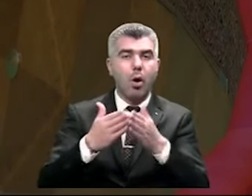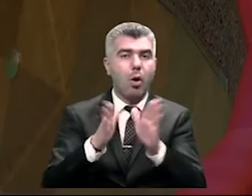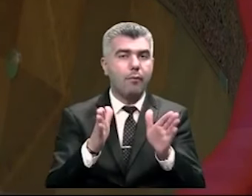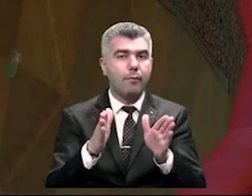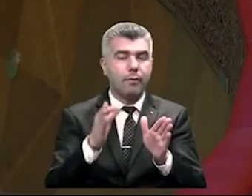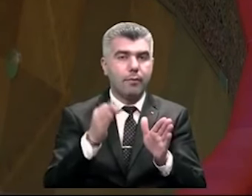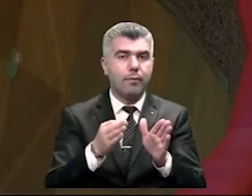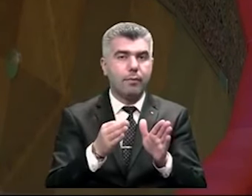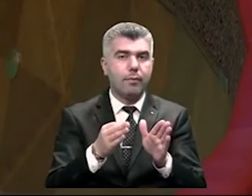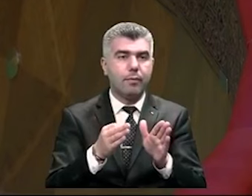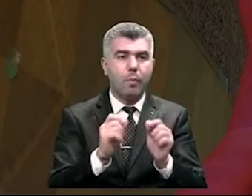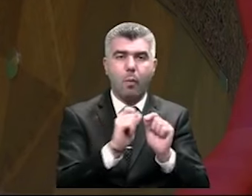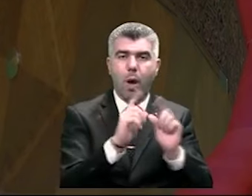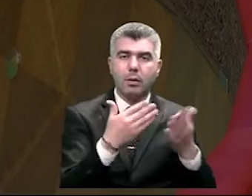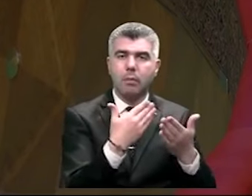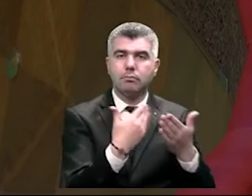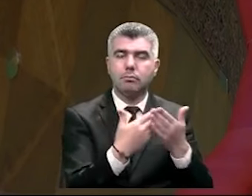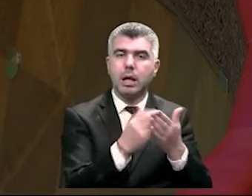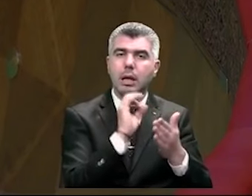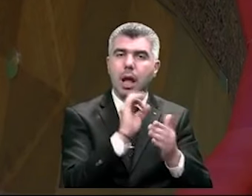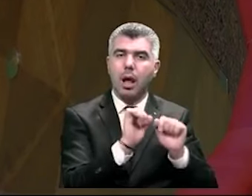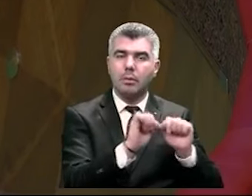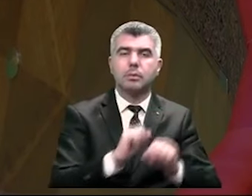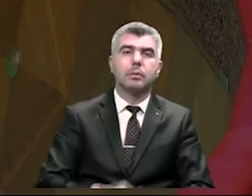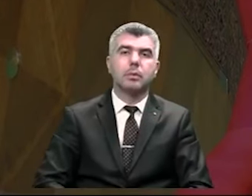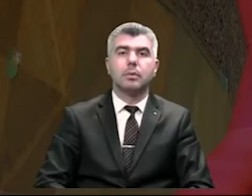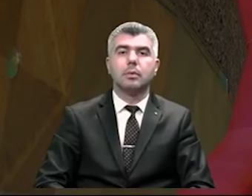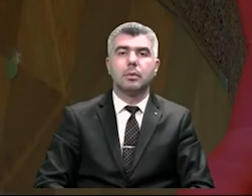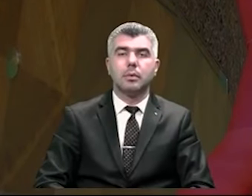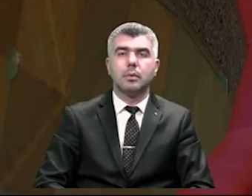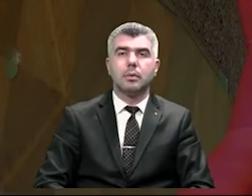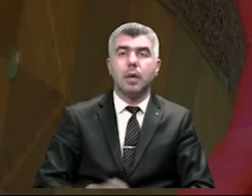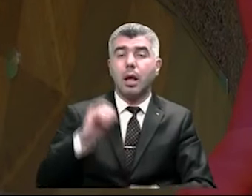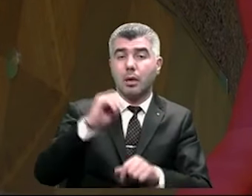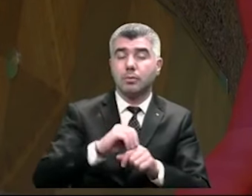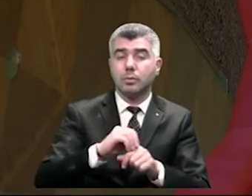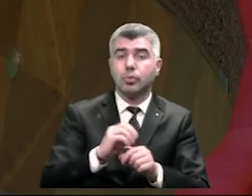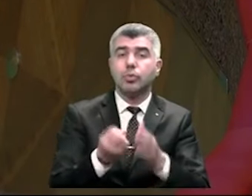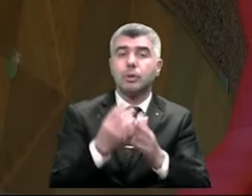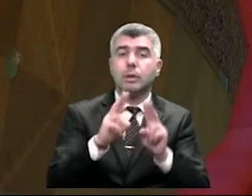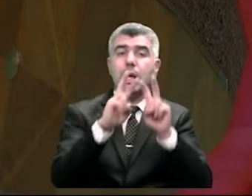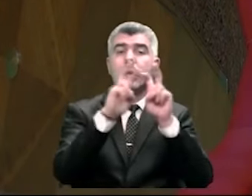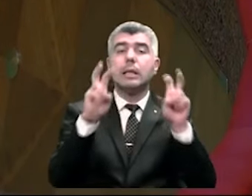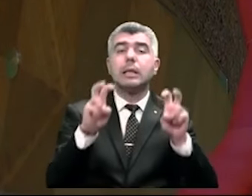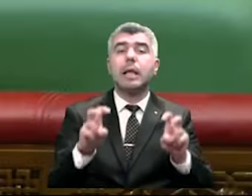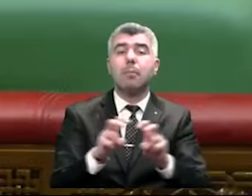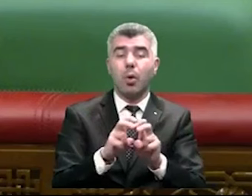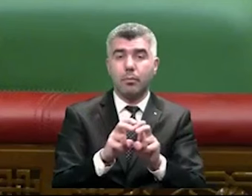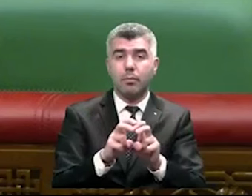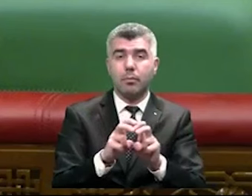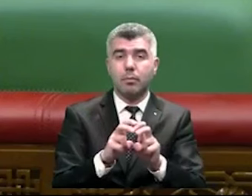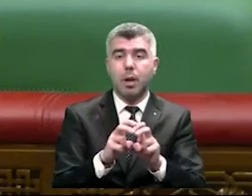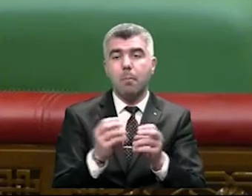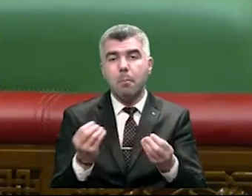وتكون عنده كفاءه شخصيه درجنا ملحق ديال الديبلوم ك وثيقه اللي